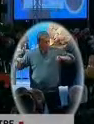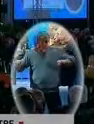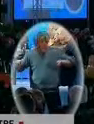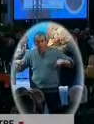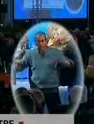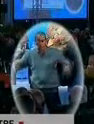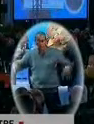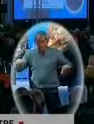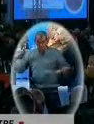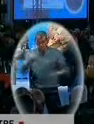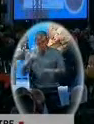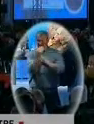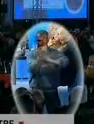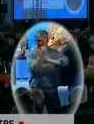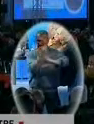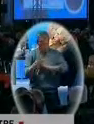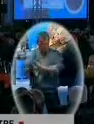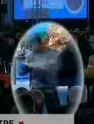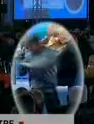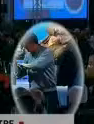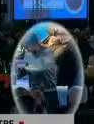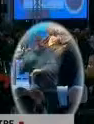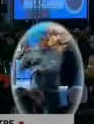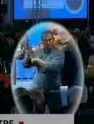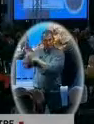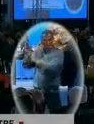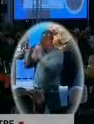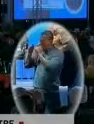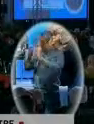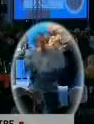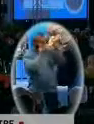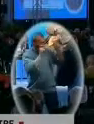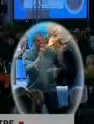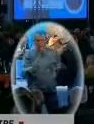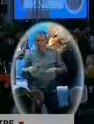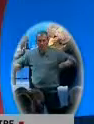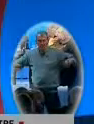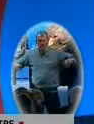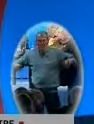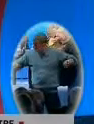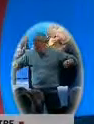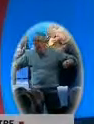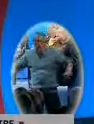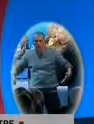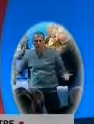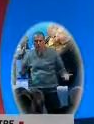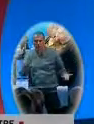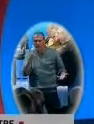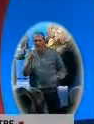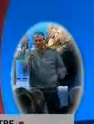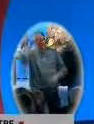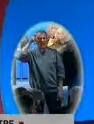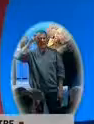sécurités, toujours des sécurités. Attention, mes chers amis, aux précautions extrêmes. Attention aux replis